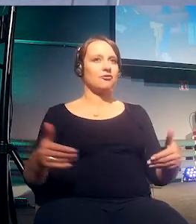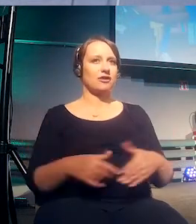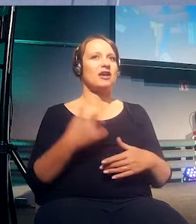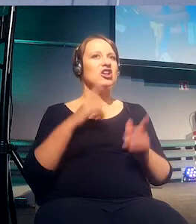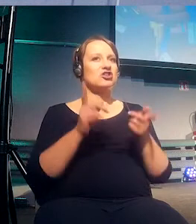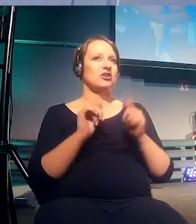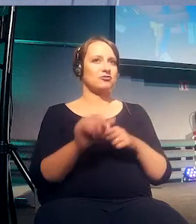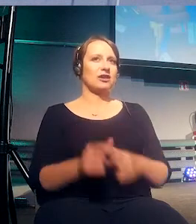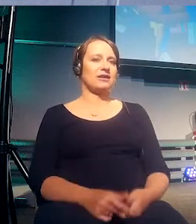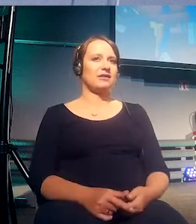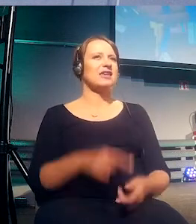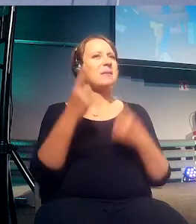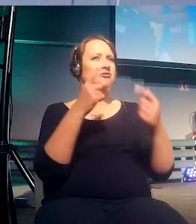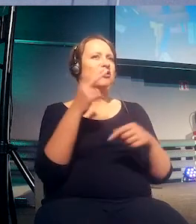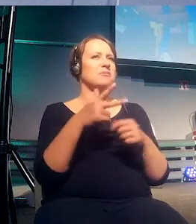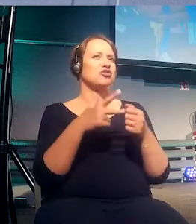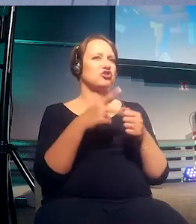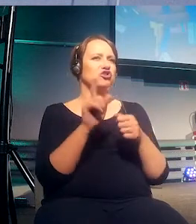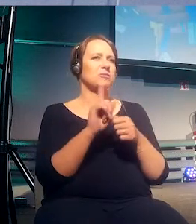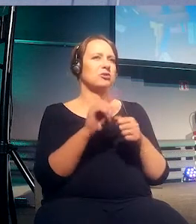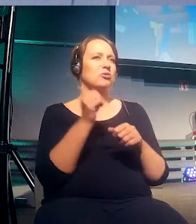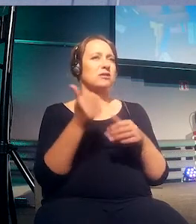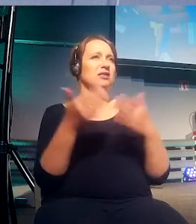będzie pół godziny z dnia pracy